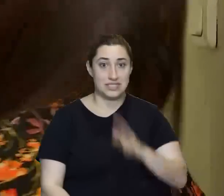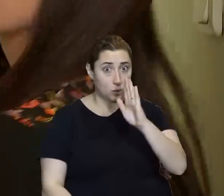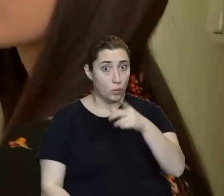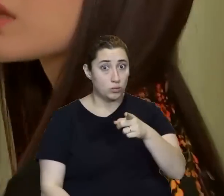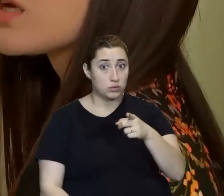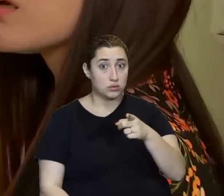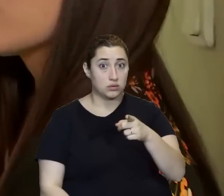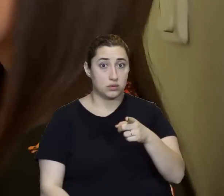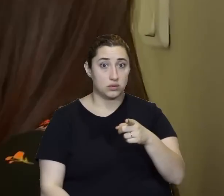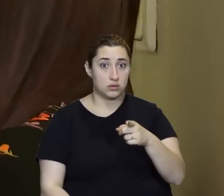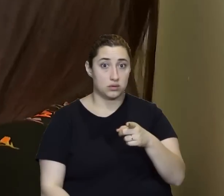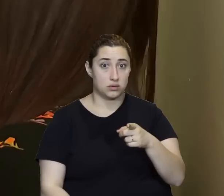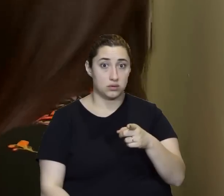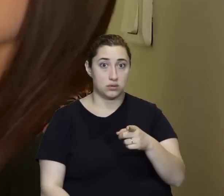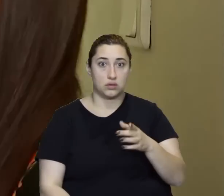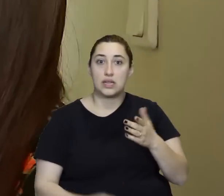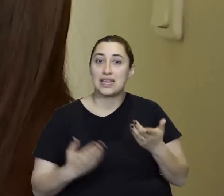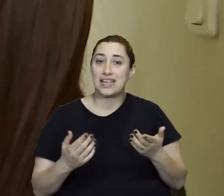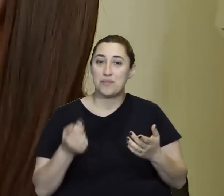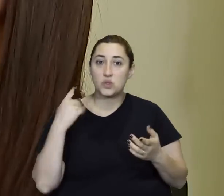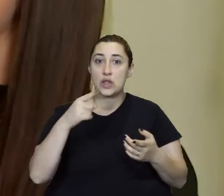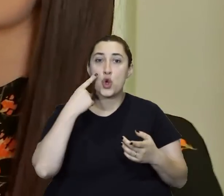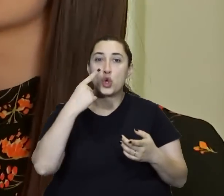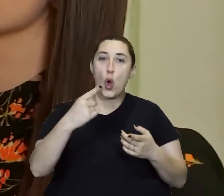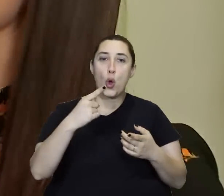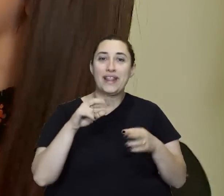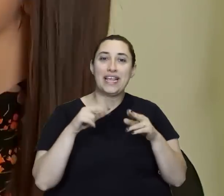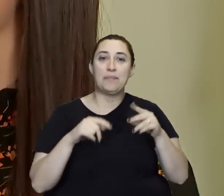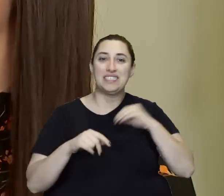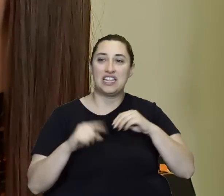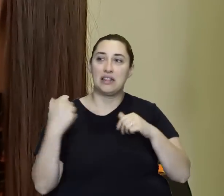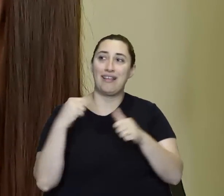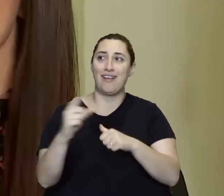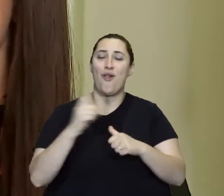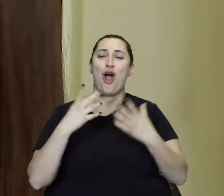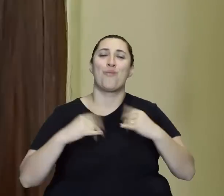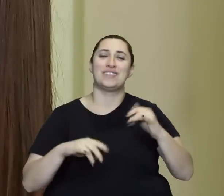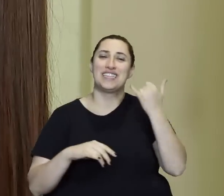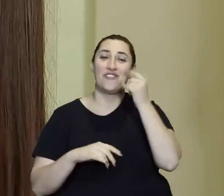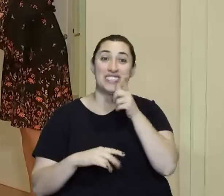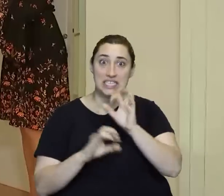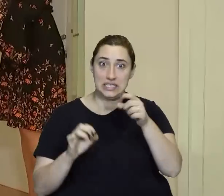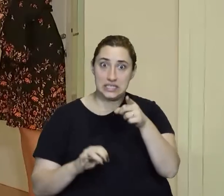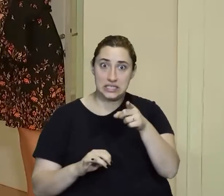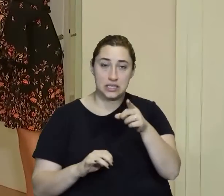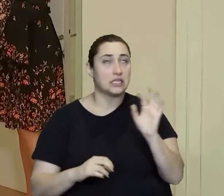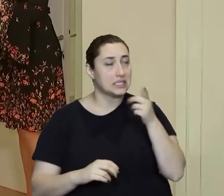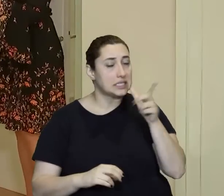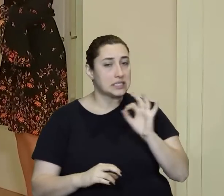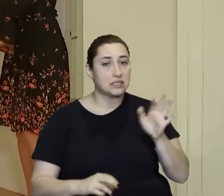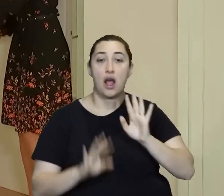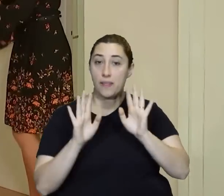Gidiyor musun? Ya demin seni gördü gibi oldu. Şimdi gelmesin bir daha. Telefonun sessizde değil mi?